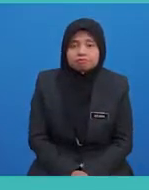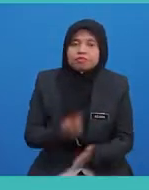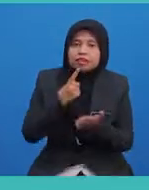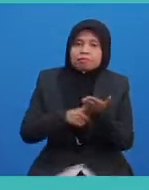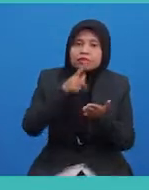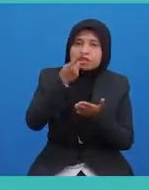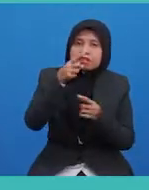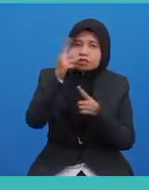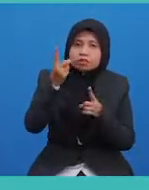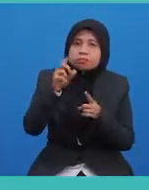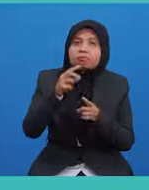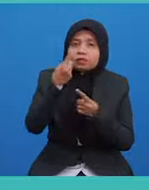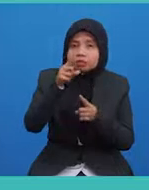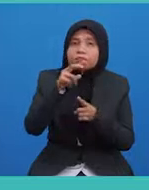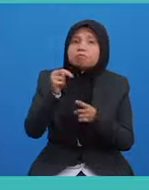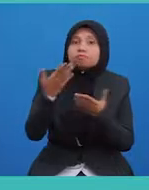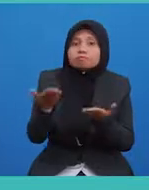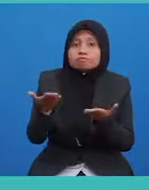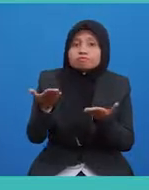Apakah jawapannya para pelajar?